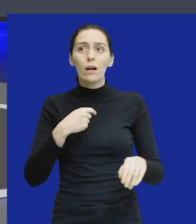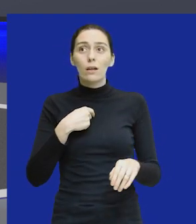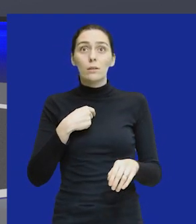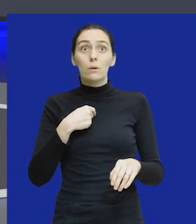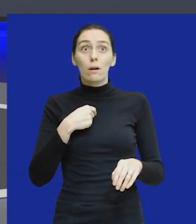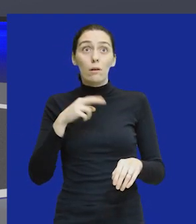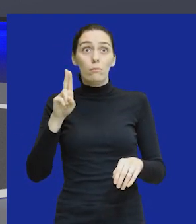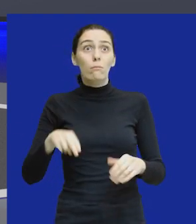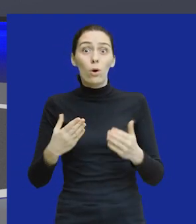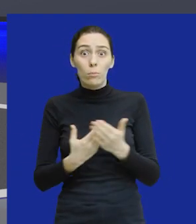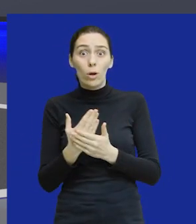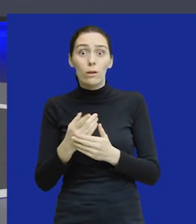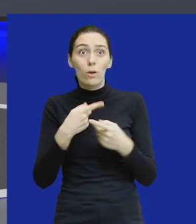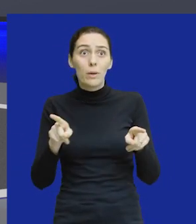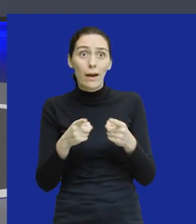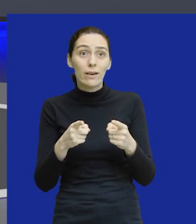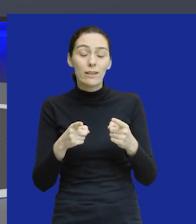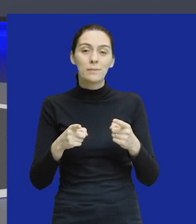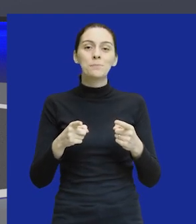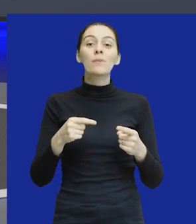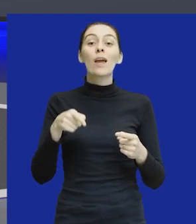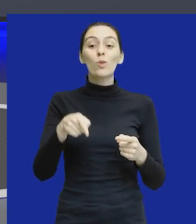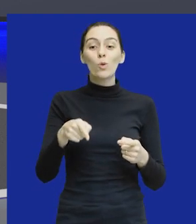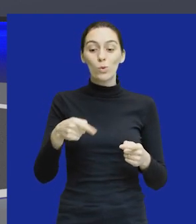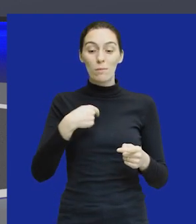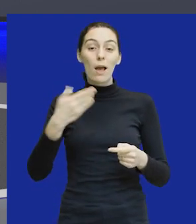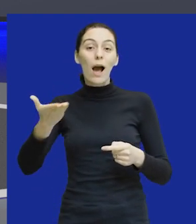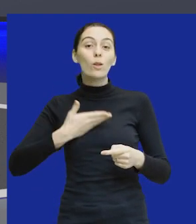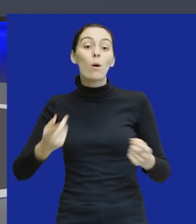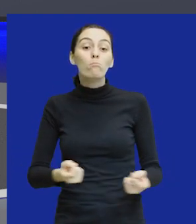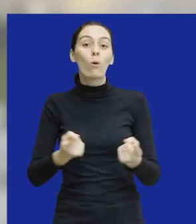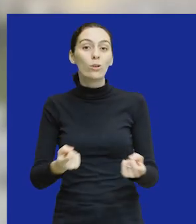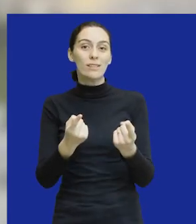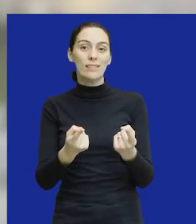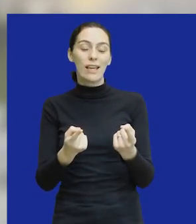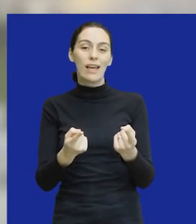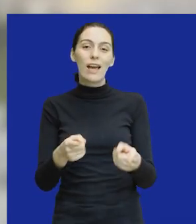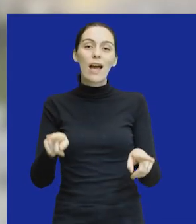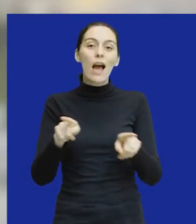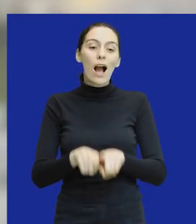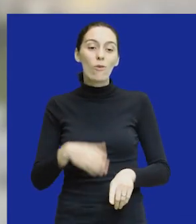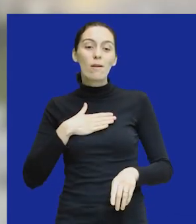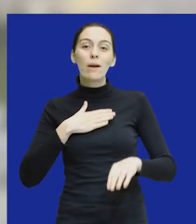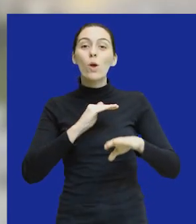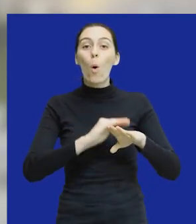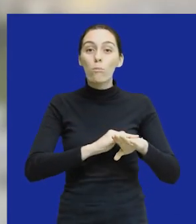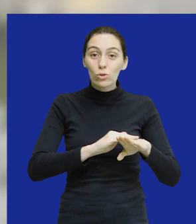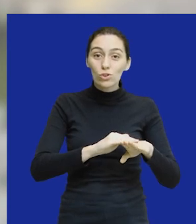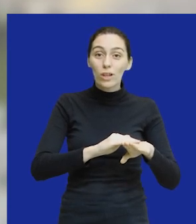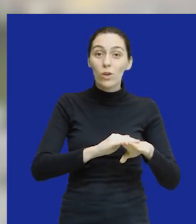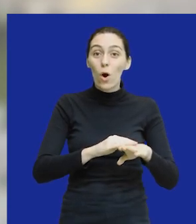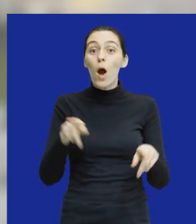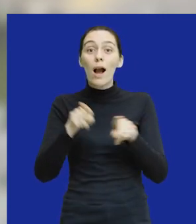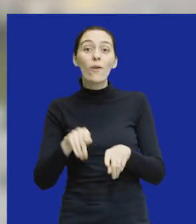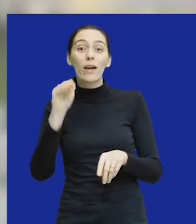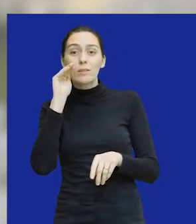okej, aha, znači mogu ponovo. I tu sam dobio taj nekakav poticaj i rekao sam, ko da mi je ono oprošteno, obrisano, ko